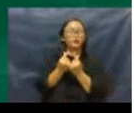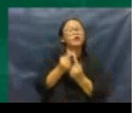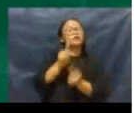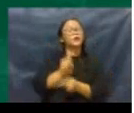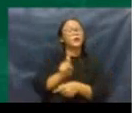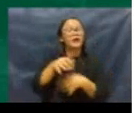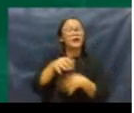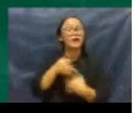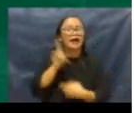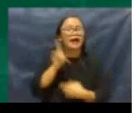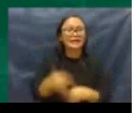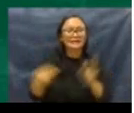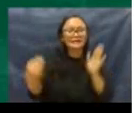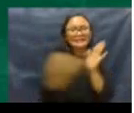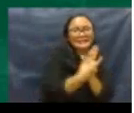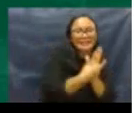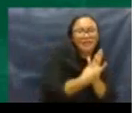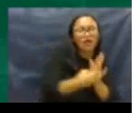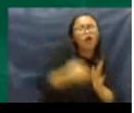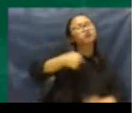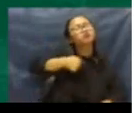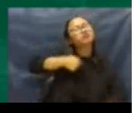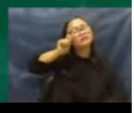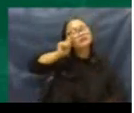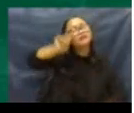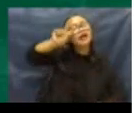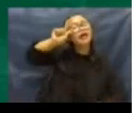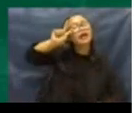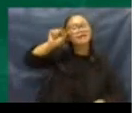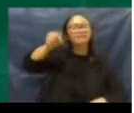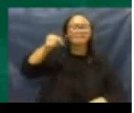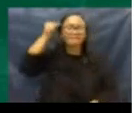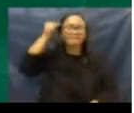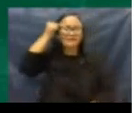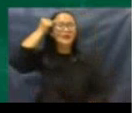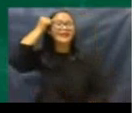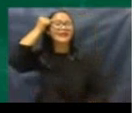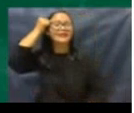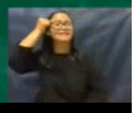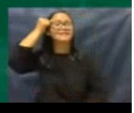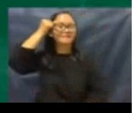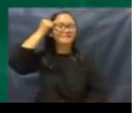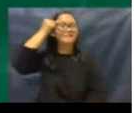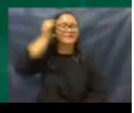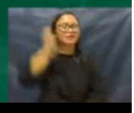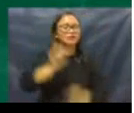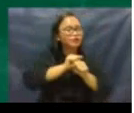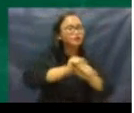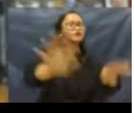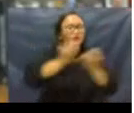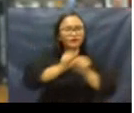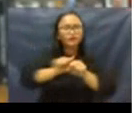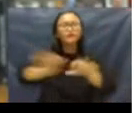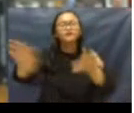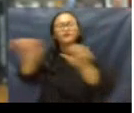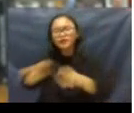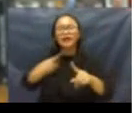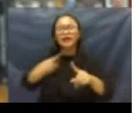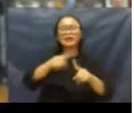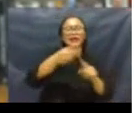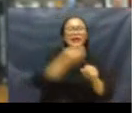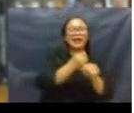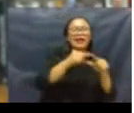stiker, aku jadi sadar, aku jadi terpikir, untuk di-share di grup WhatsApp dan Telegram. Tips